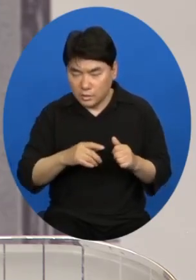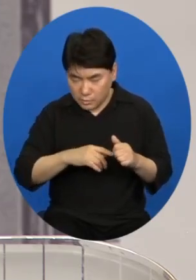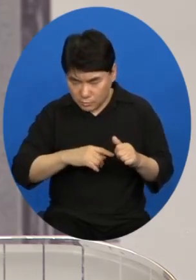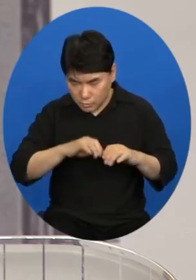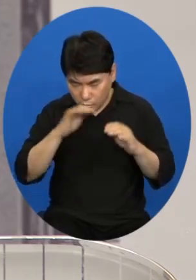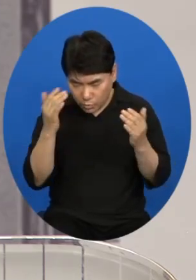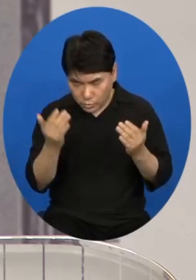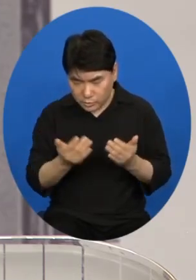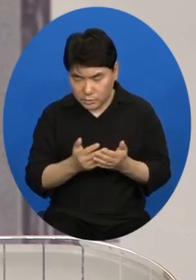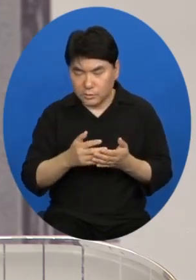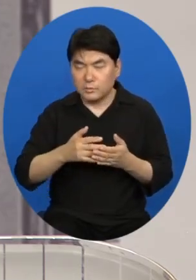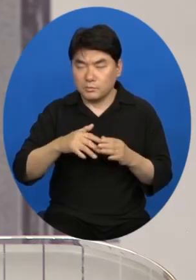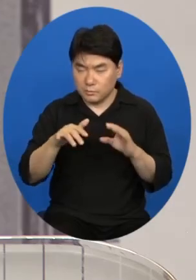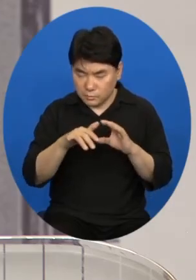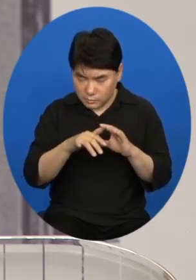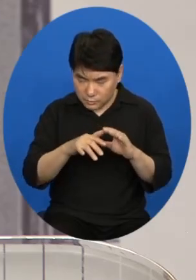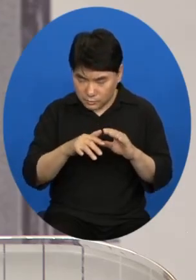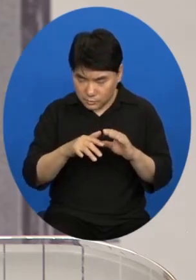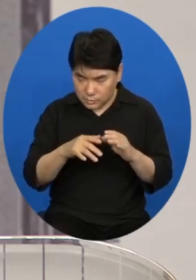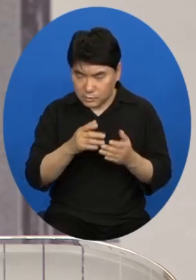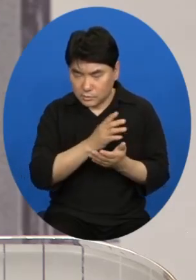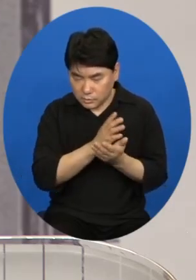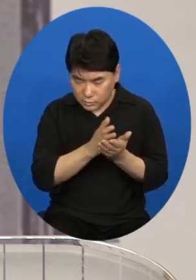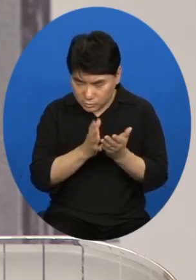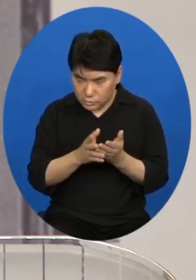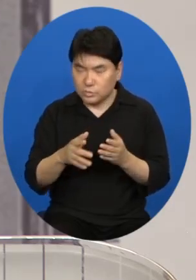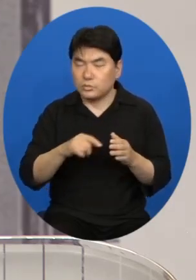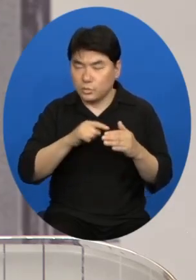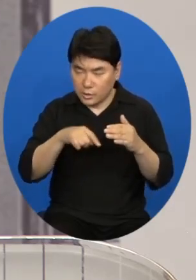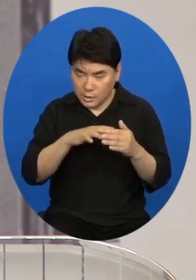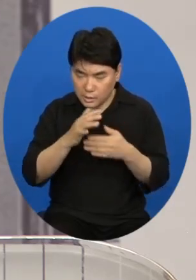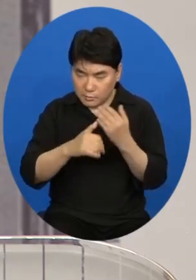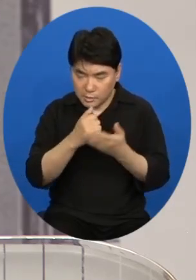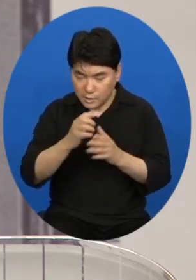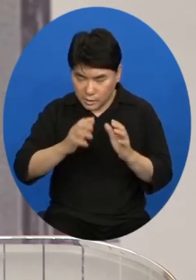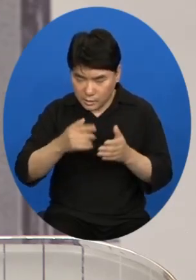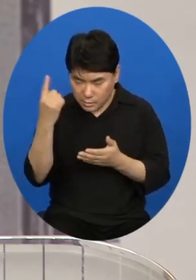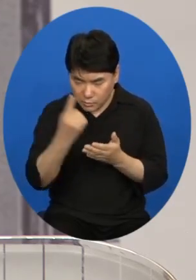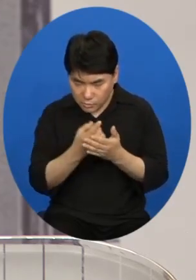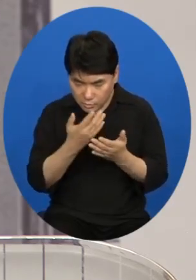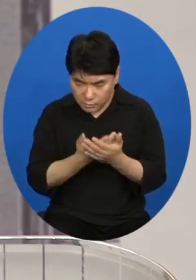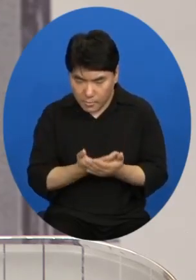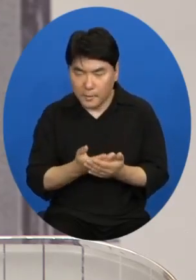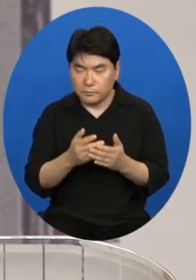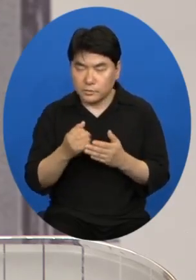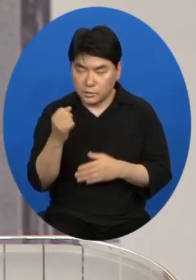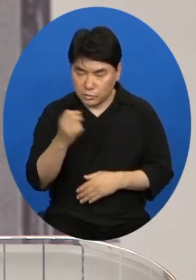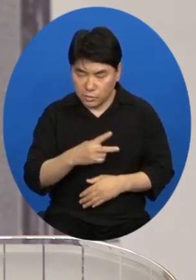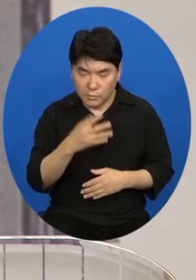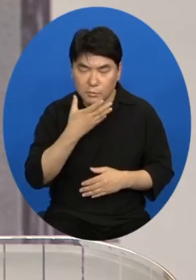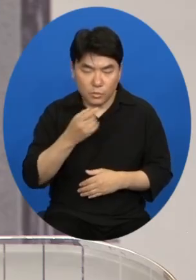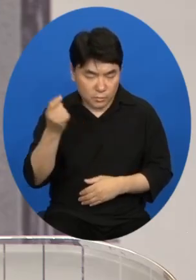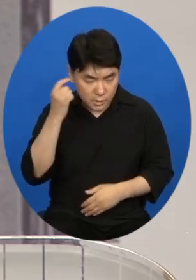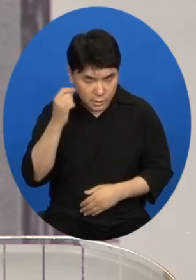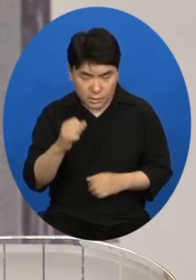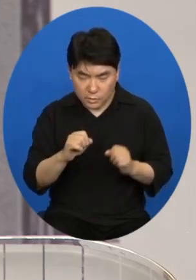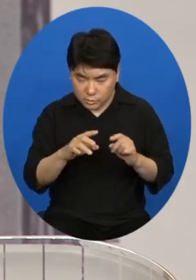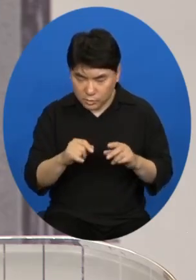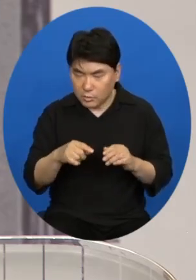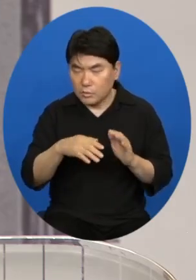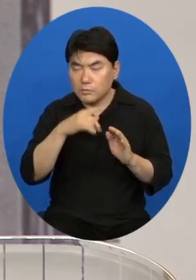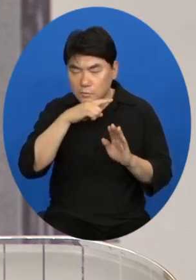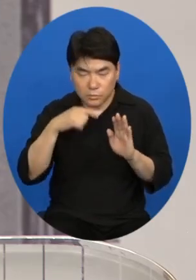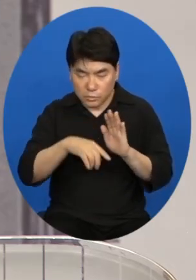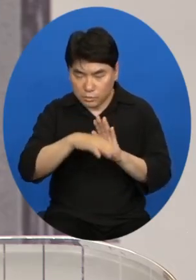경제 모든 문화 분야 속에 하나님의 나라가 이 땅 가운데 임하게 하여 주시옵시고 또한 복음이 증거되어 북한에도